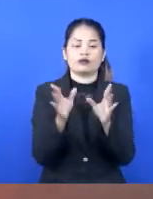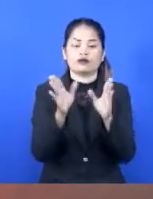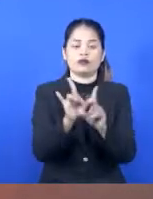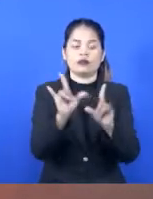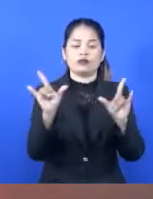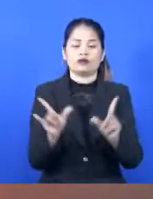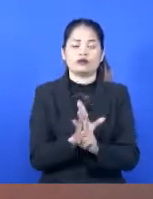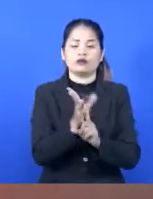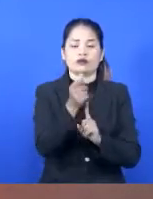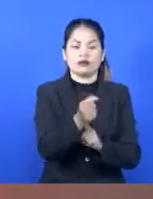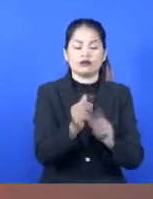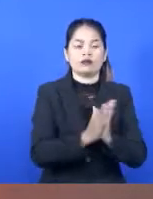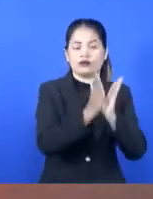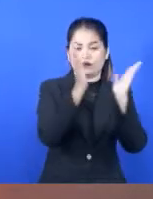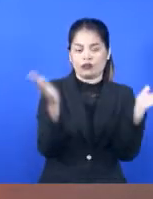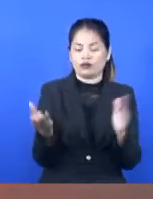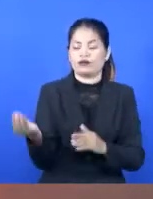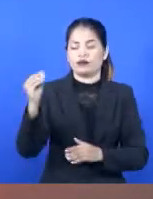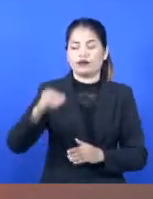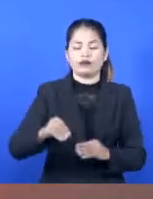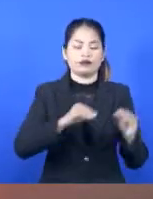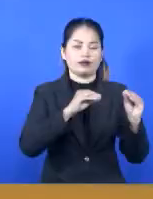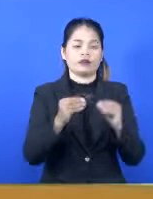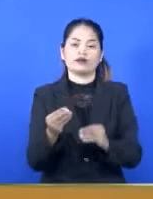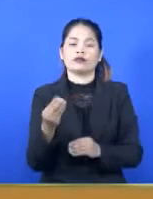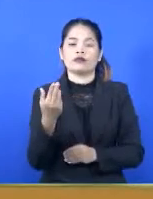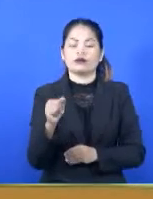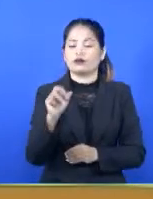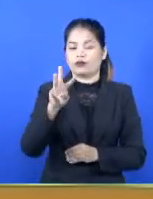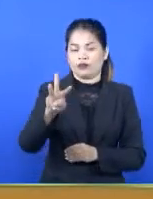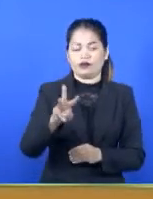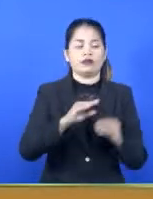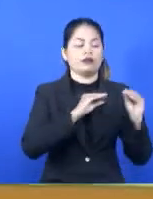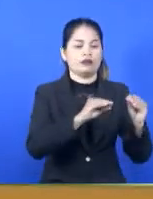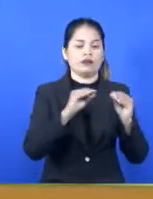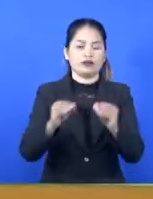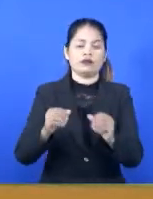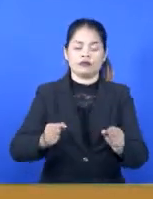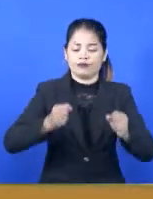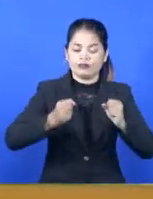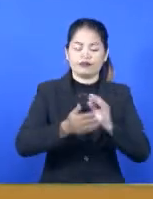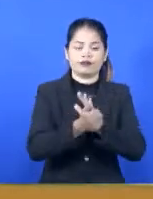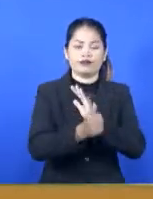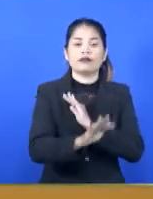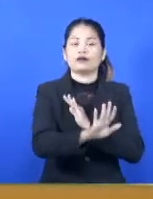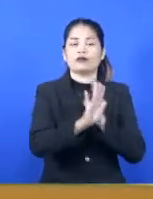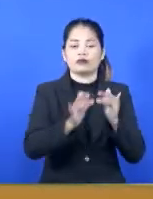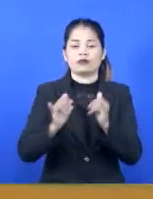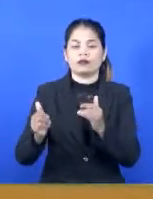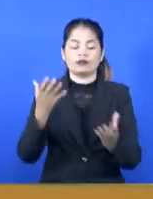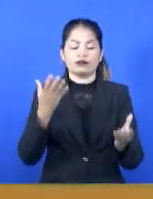្រែងនិងខេត្តក្រចេះគឺជាការបណ្ដុះបណ្ដាលលើកទី3នៅក្នុងក្របខ័ណ្ឌនៃការបណ្ដុះបណ្ដាលពង្រឹងសមត្ថភាពមន្ត្រីនគរបាលយុត្តិធម៌